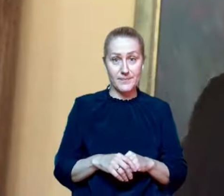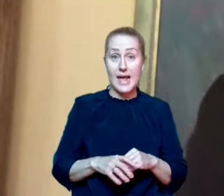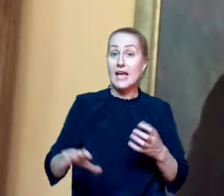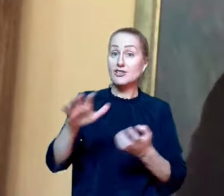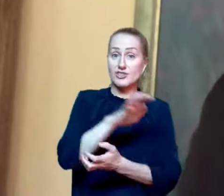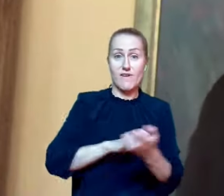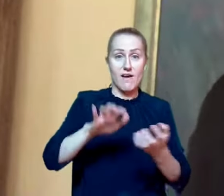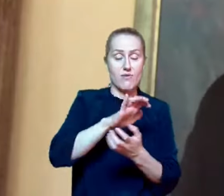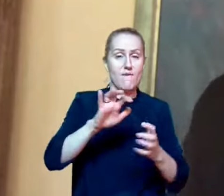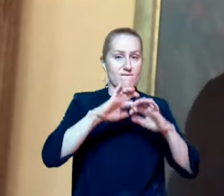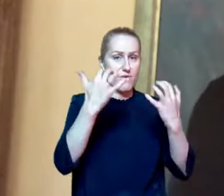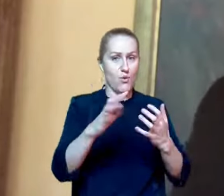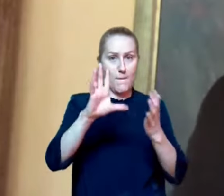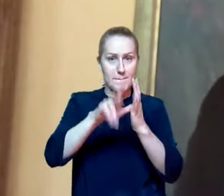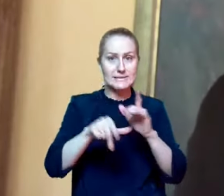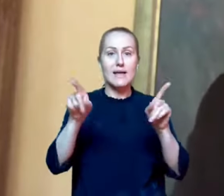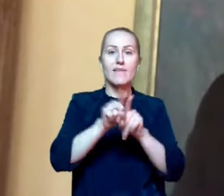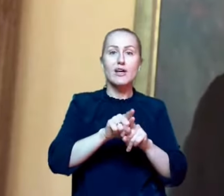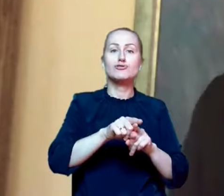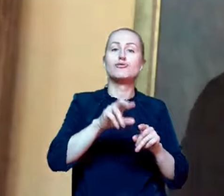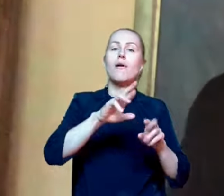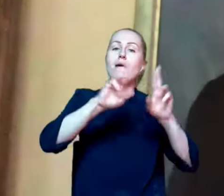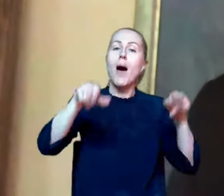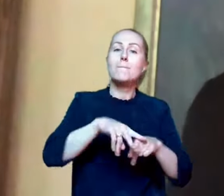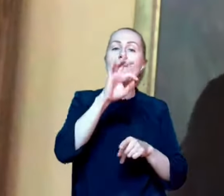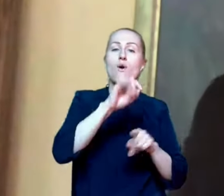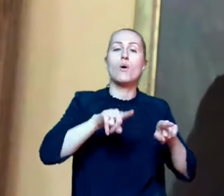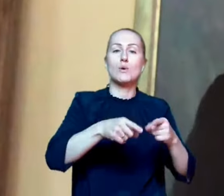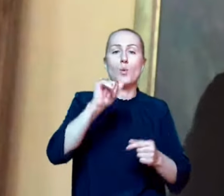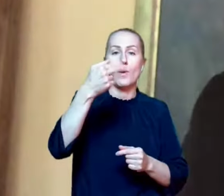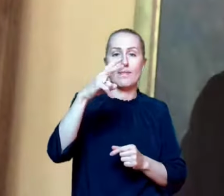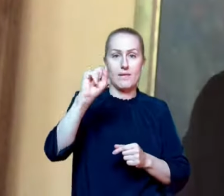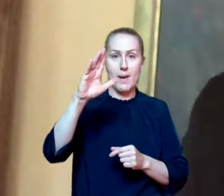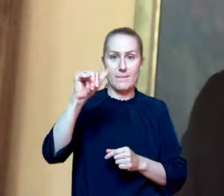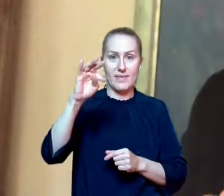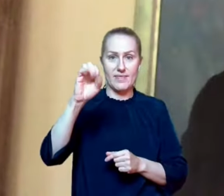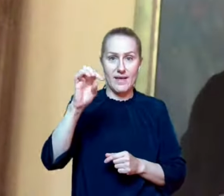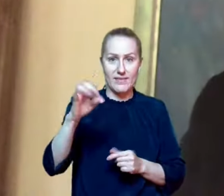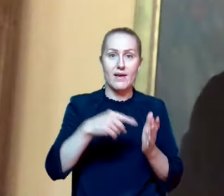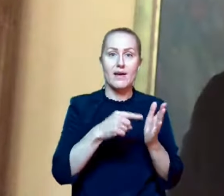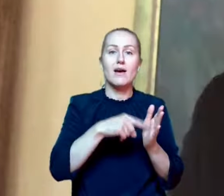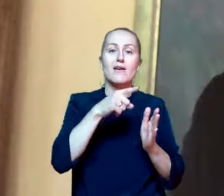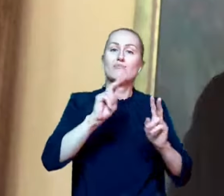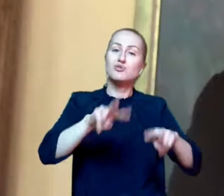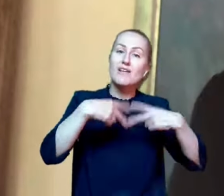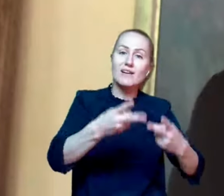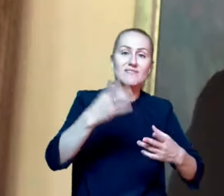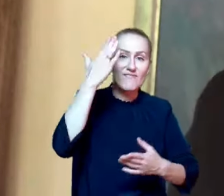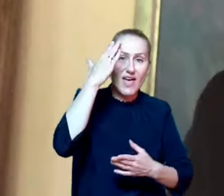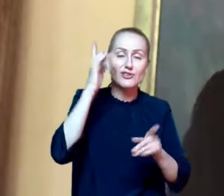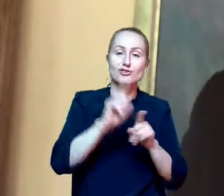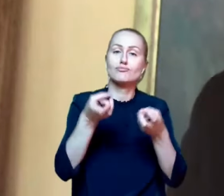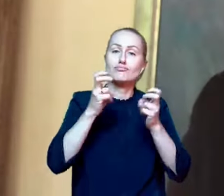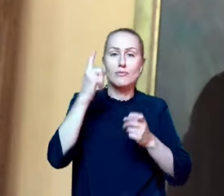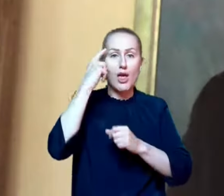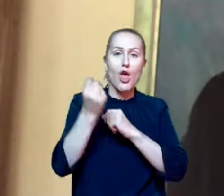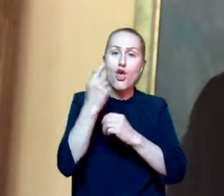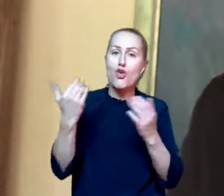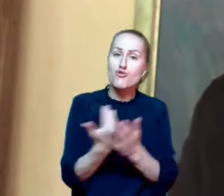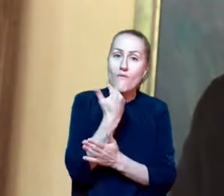i raport organizacji UN Habitat ma na celu przekazywanie wiedzy, tworzenie innowacji.